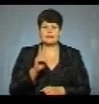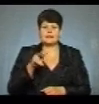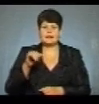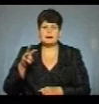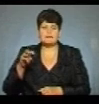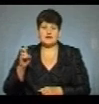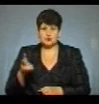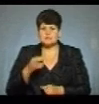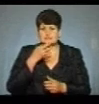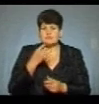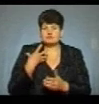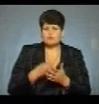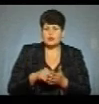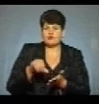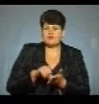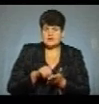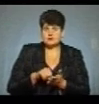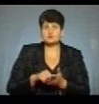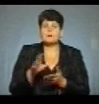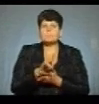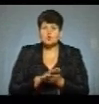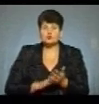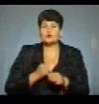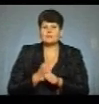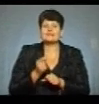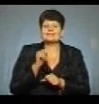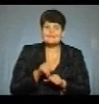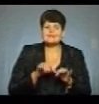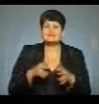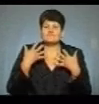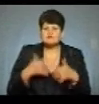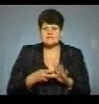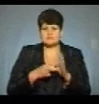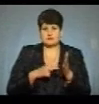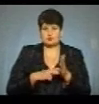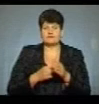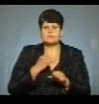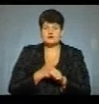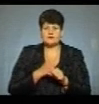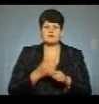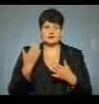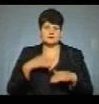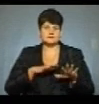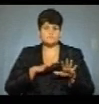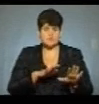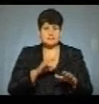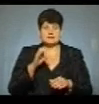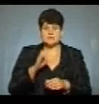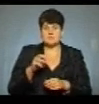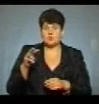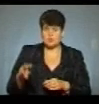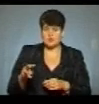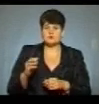першому своєму виступу, що ми продовжуємо робити ті дії, які вже були заплановані. Він працював заступником Сергія Миколаївича Князєва,